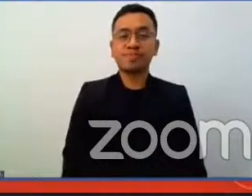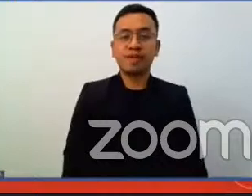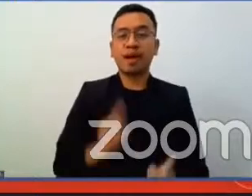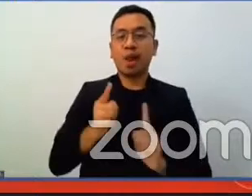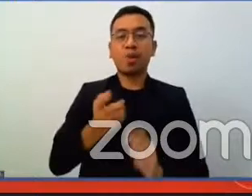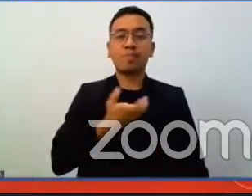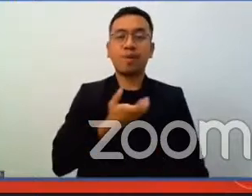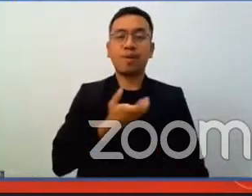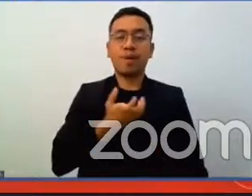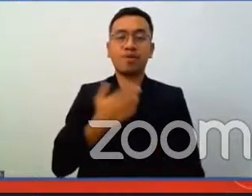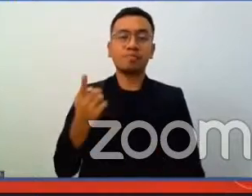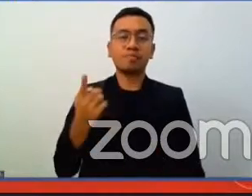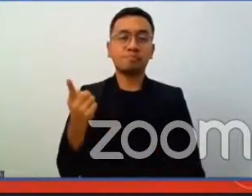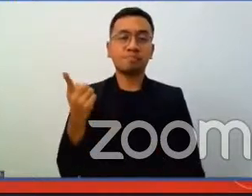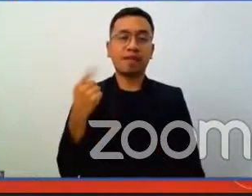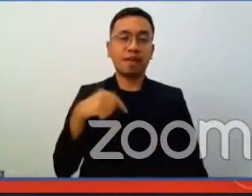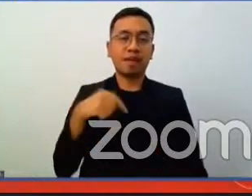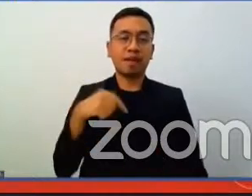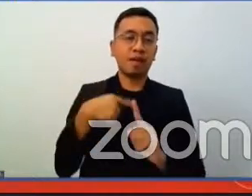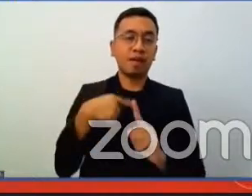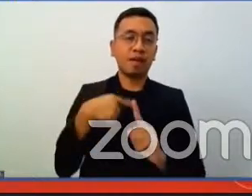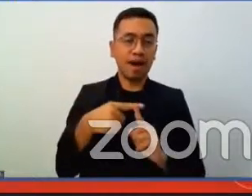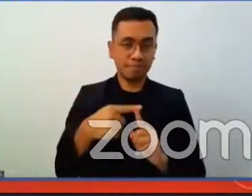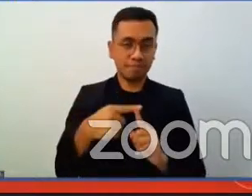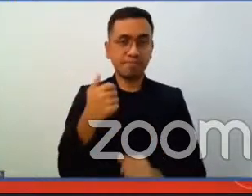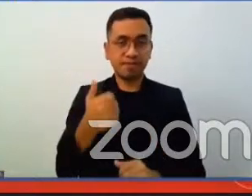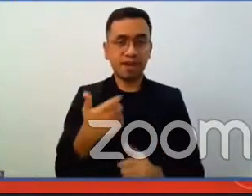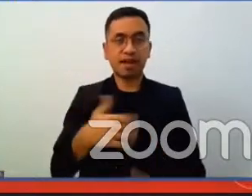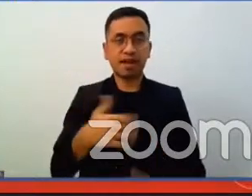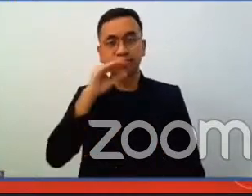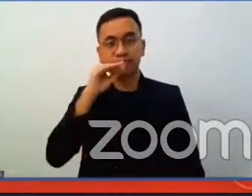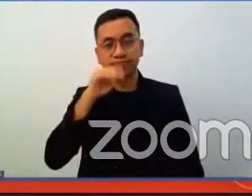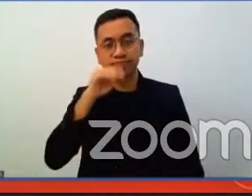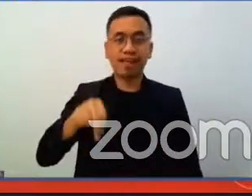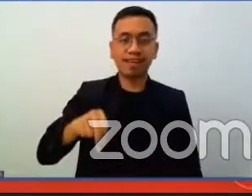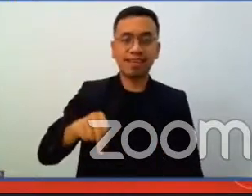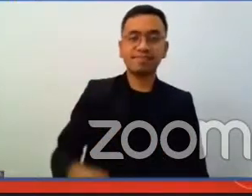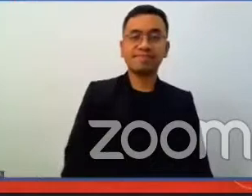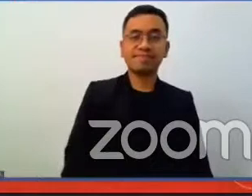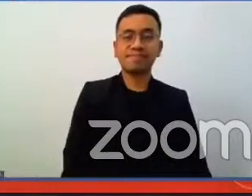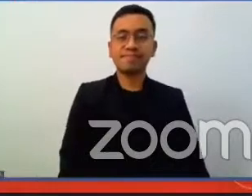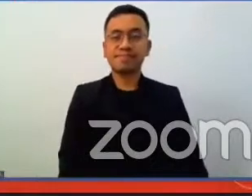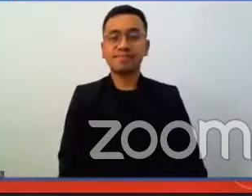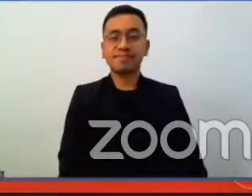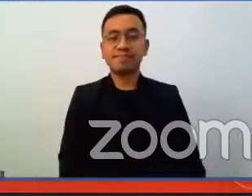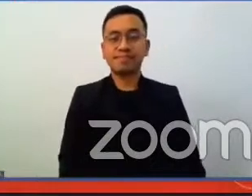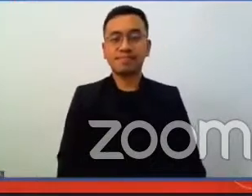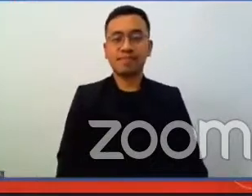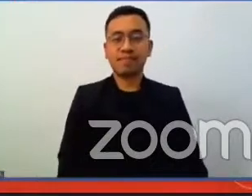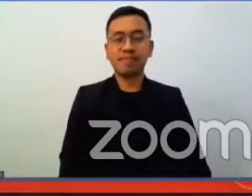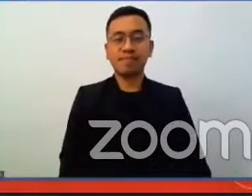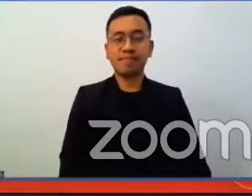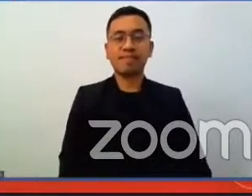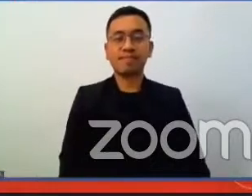saya. Kalau ada tambahan lagi nantinya, mungkin nanti saya bicara secara tanya